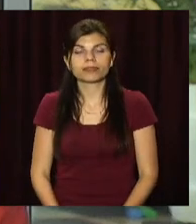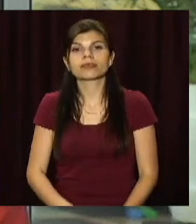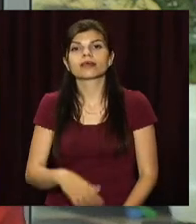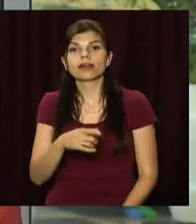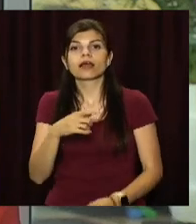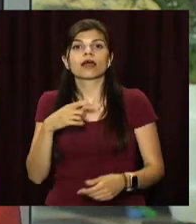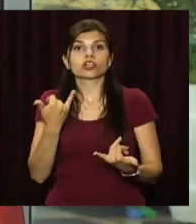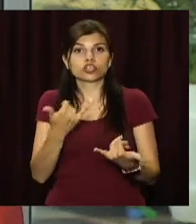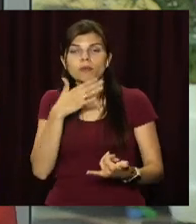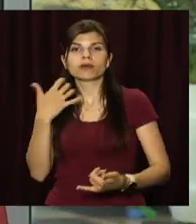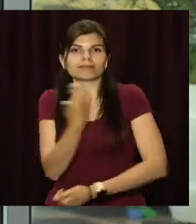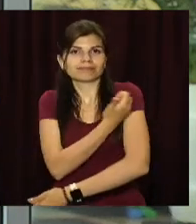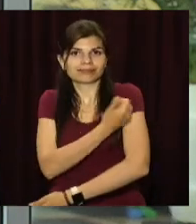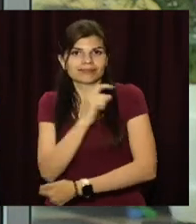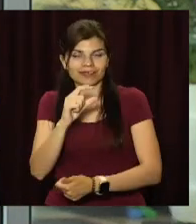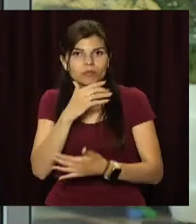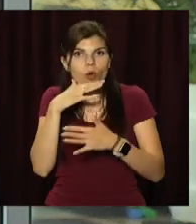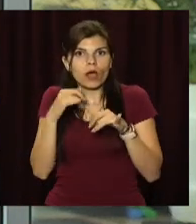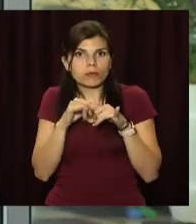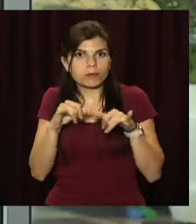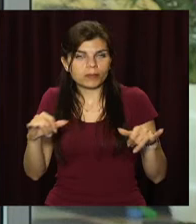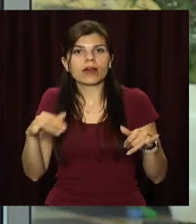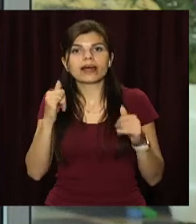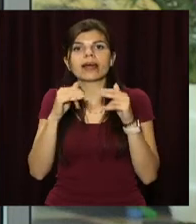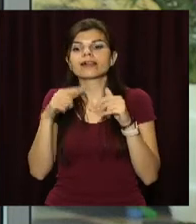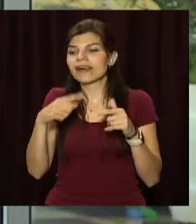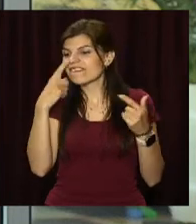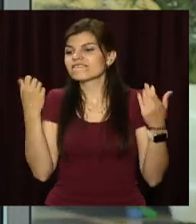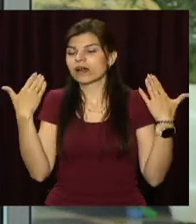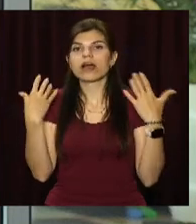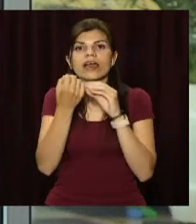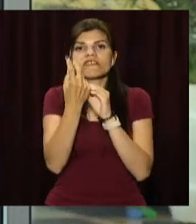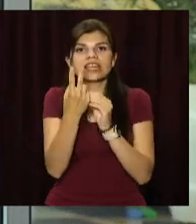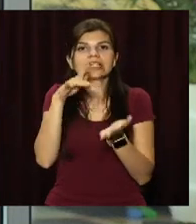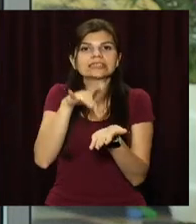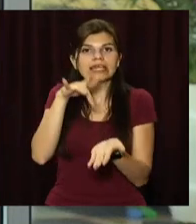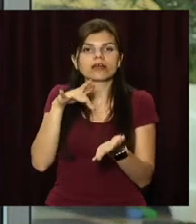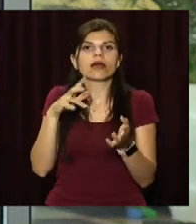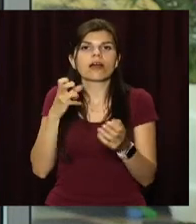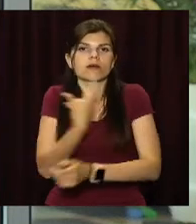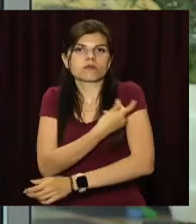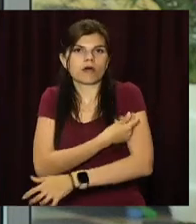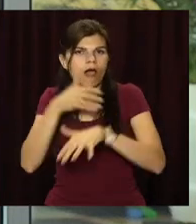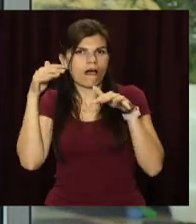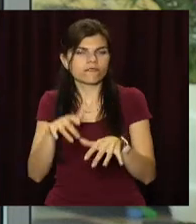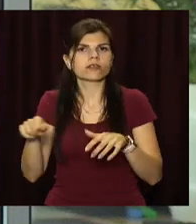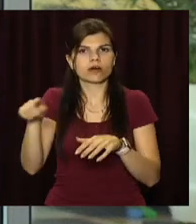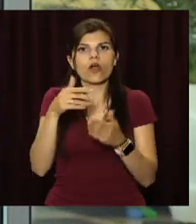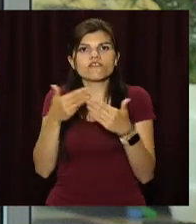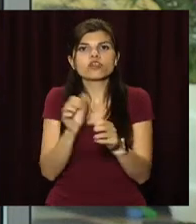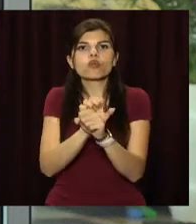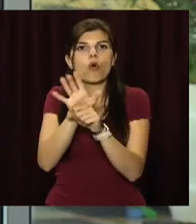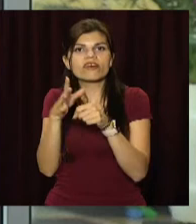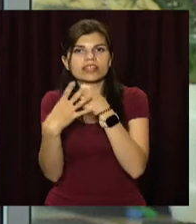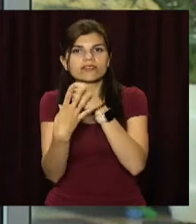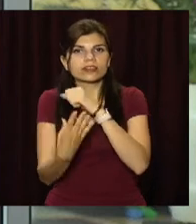Імунізація набирає обертів. На вихідних у всіх районах Дніпра запрацювали 12 центрів масової вакцинації населення від